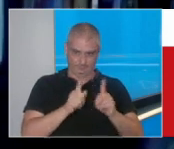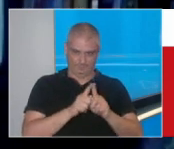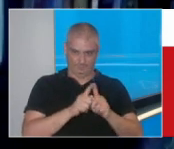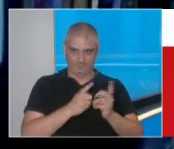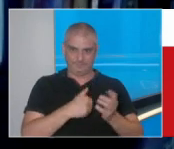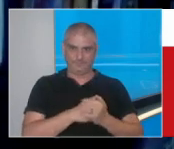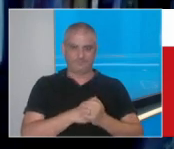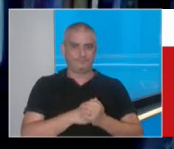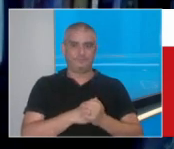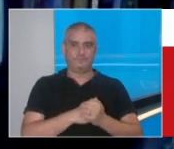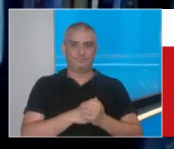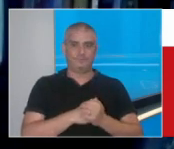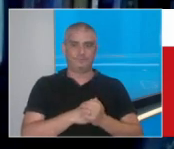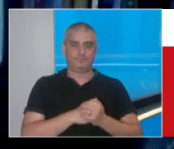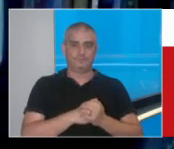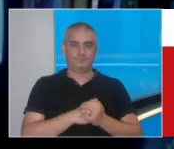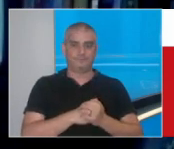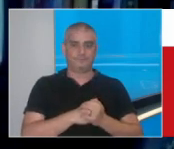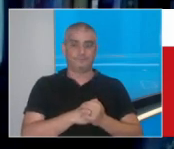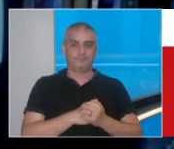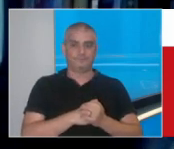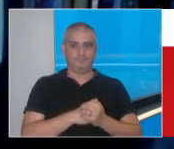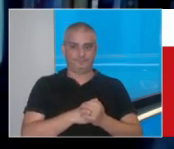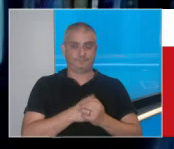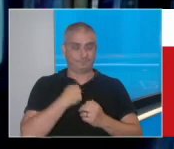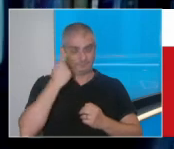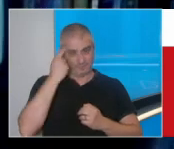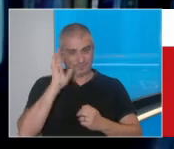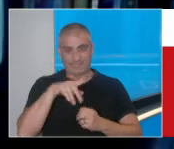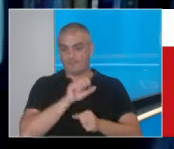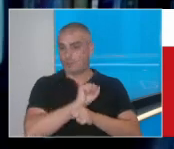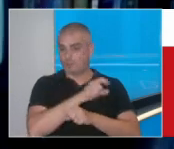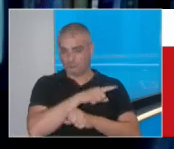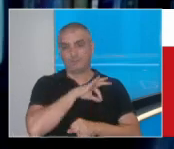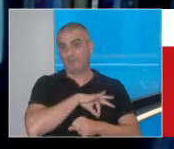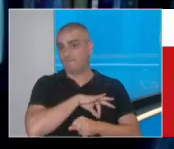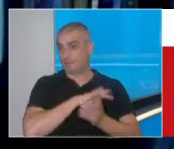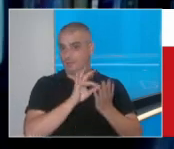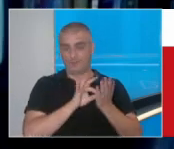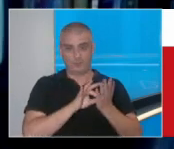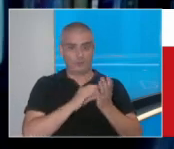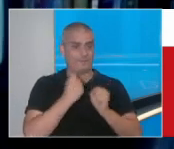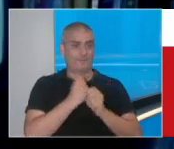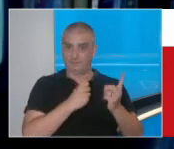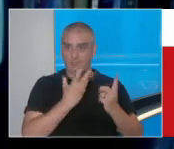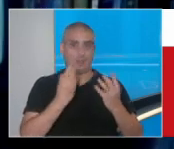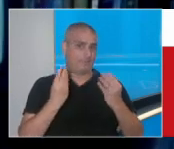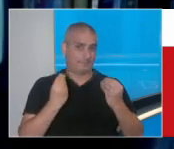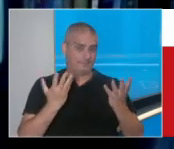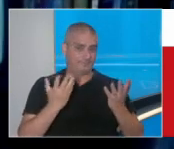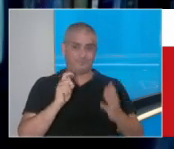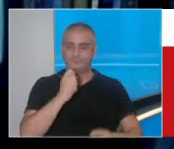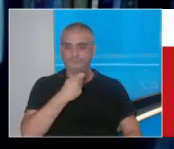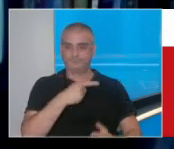געשה בימים האחרונים. נדמה לי שגם האופוזיציה הרוויחה נקודות במבצע הזה, ולא מעט,